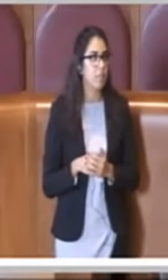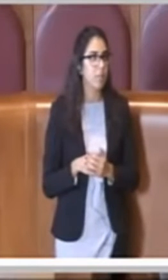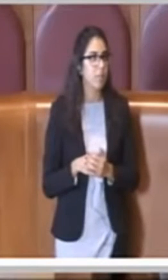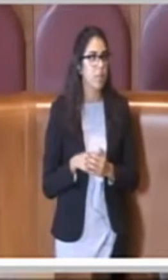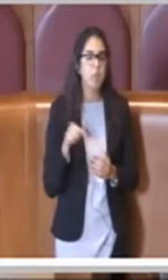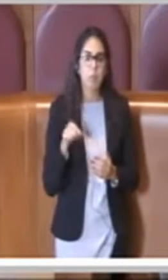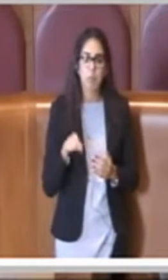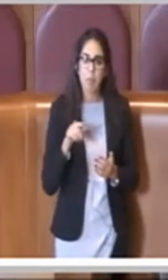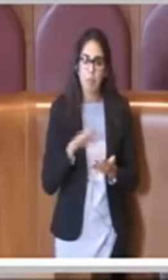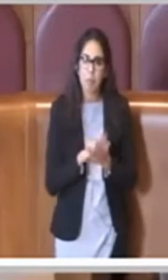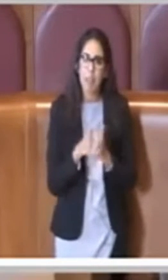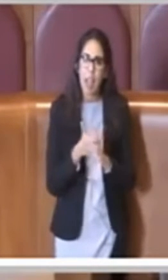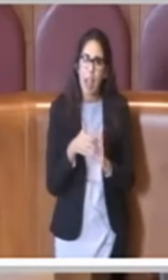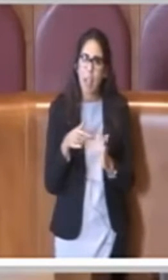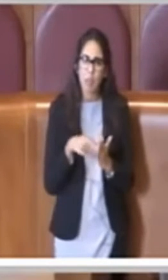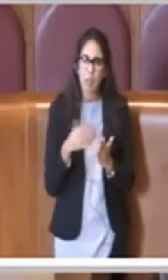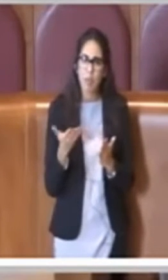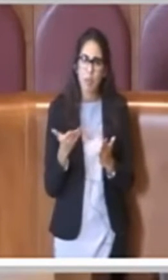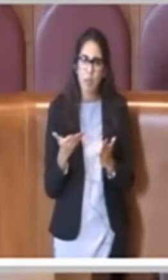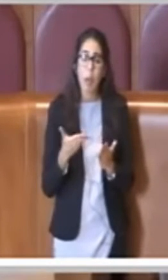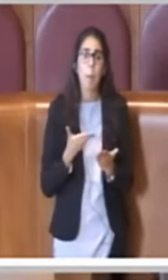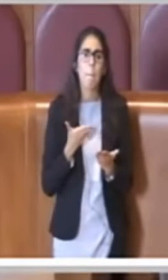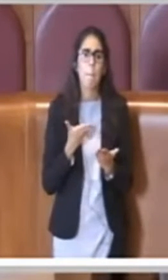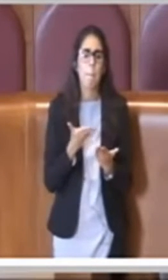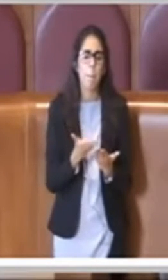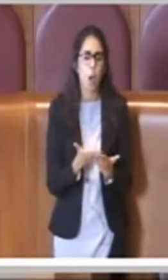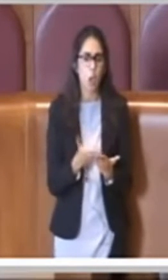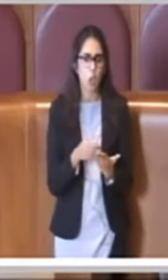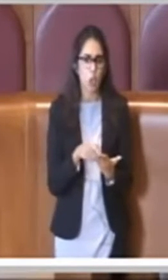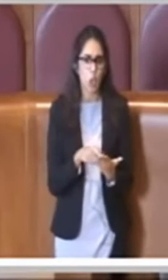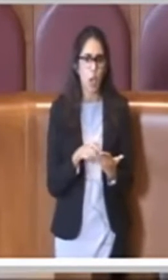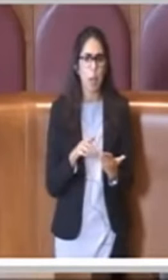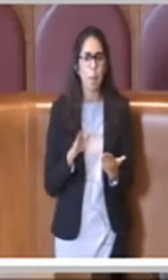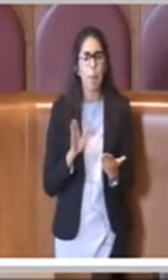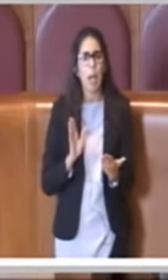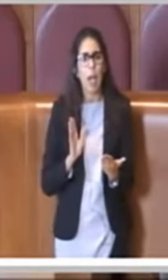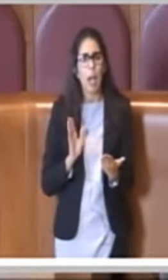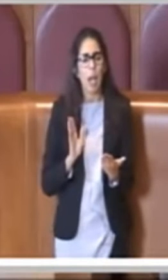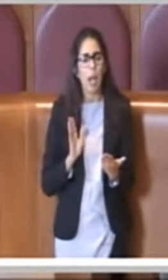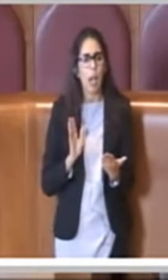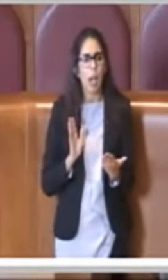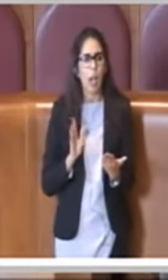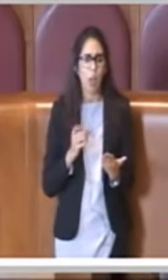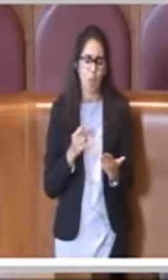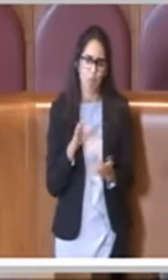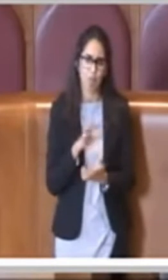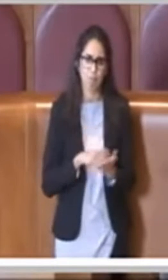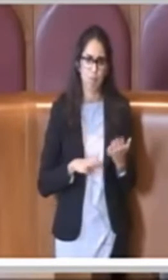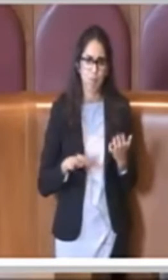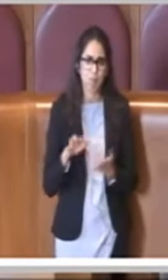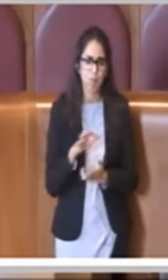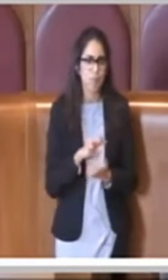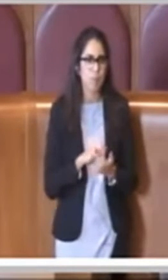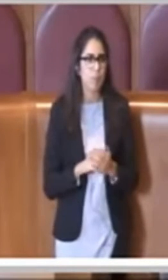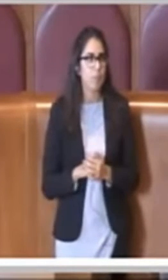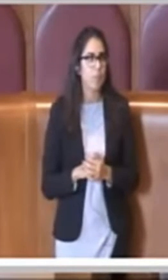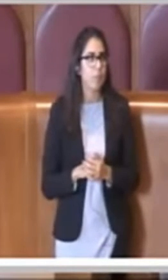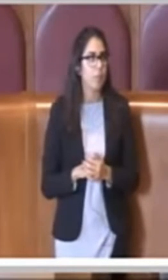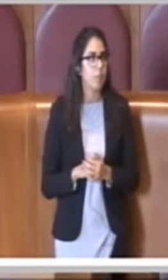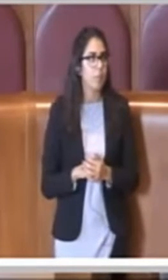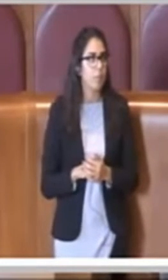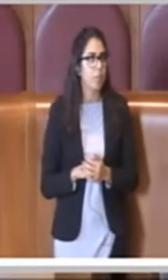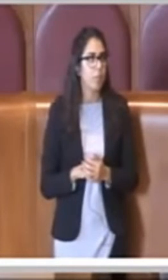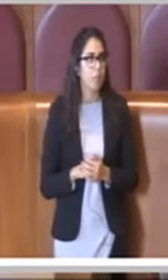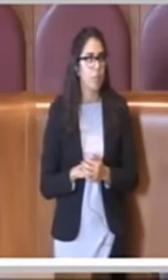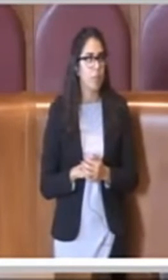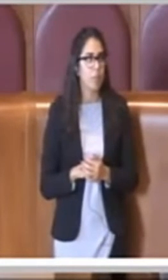è una mozione che dà delle indicazioni, però devo dire fa un po' un minestrone. Allora, vediamo di